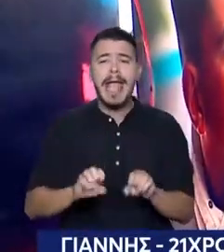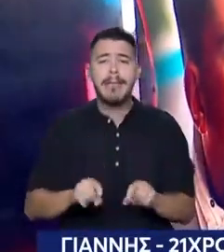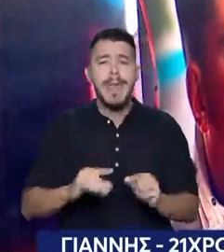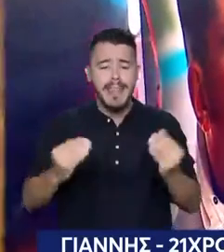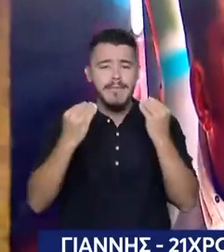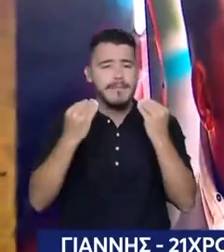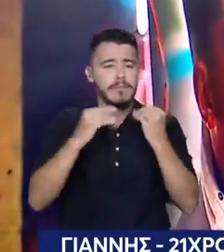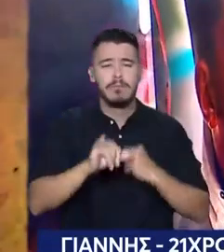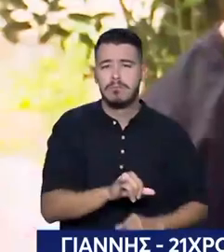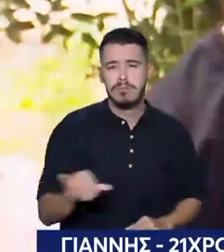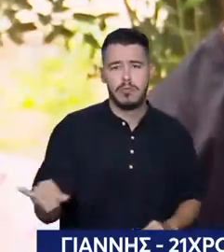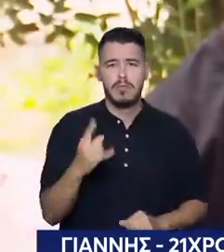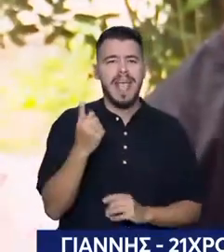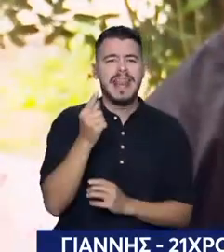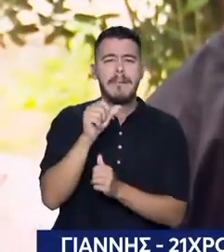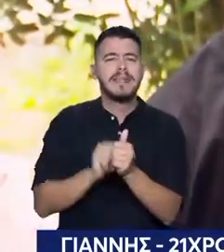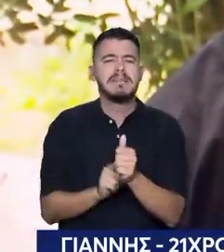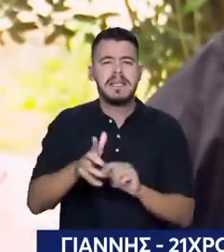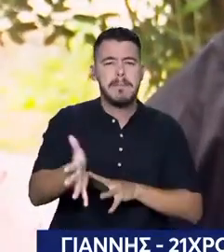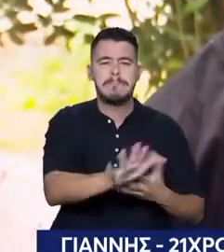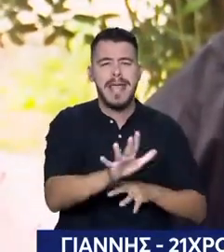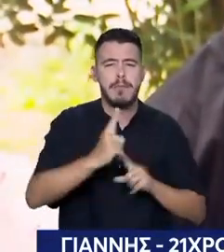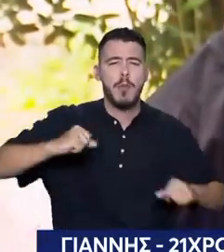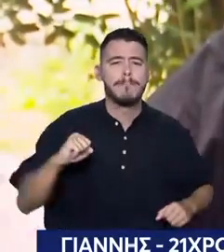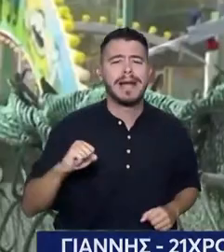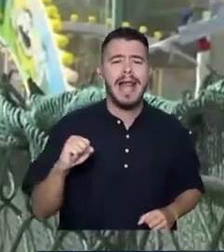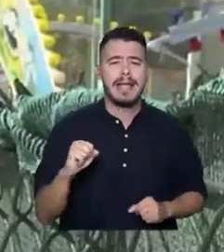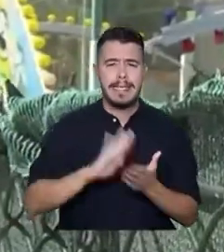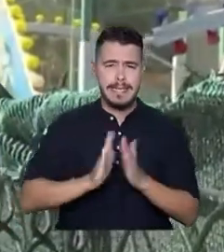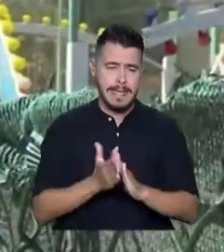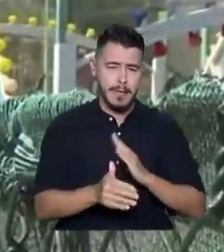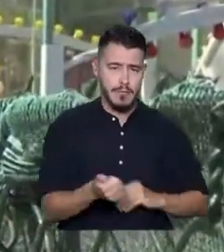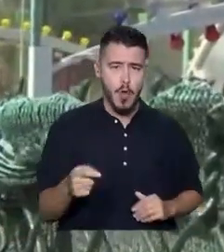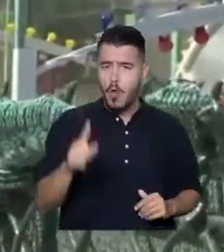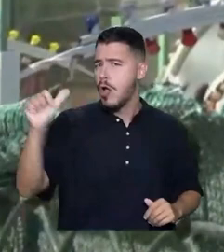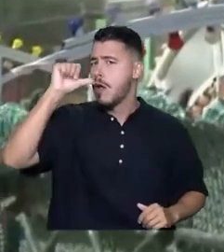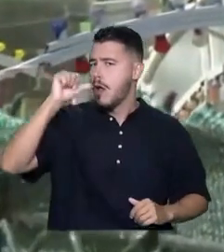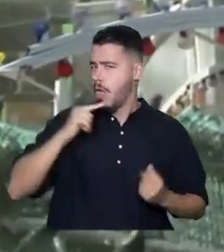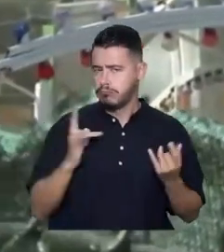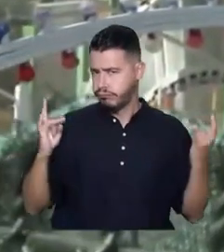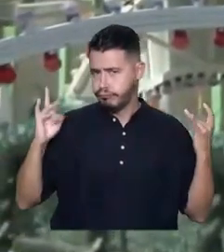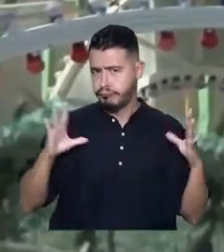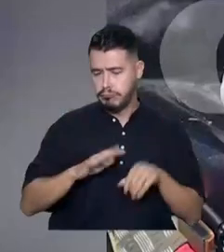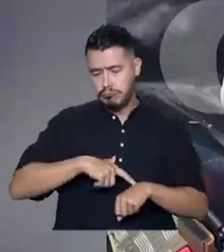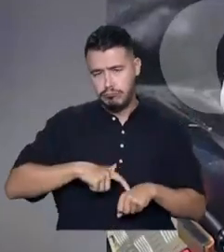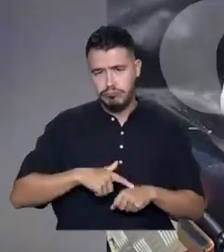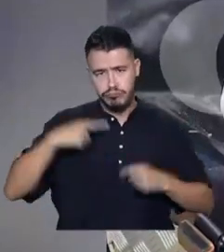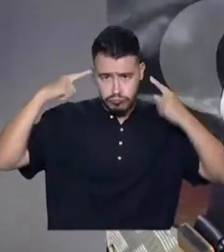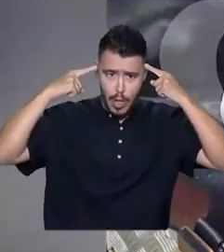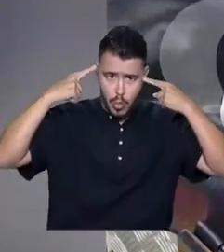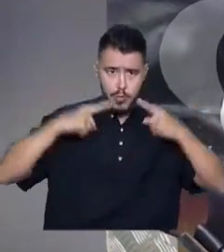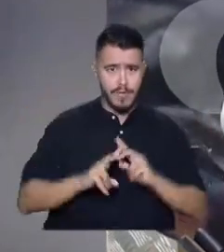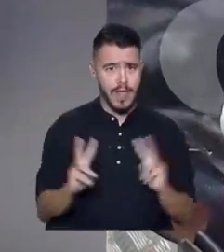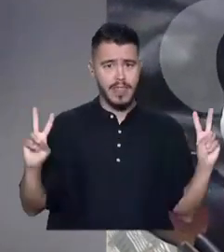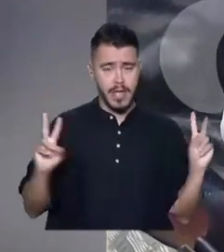μήνα με είχαν κάνει πρακτική. Αρνείται ότι βρισκόταν υπό την επίρρεια αλκοόλ και υποστηρίζει πως συνεργάτης του ιδιοκτήτη το συμβούλεψε να